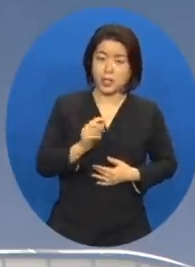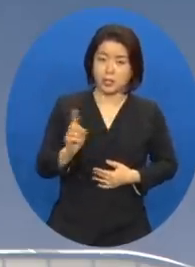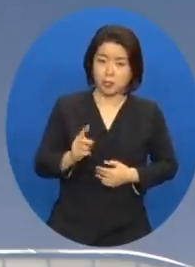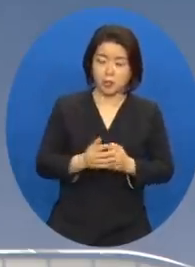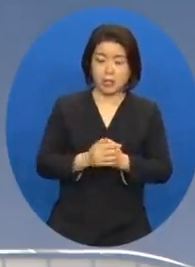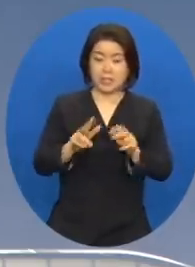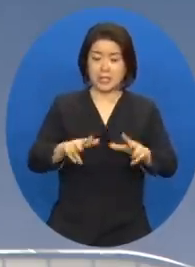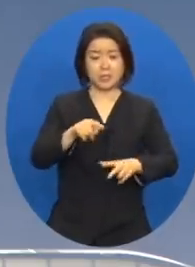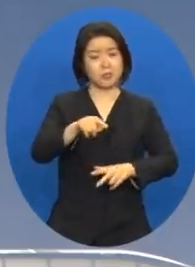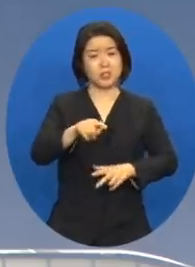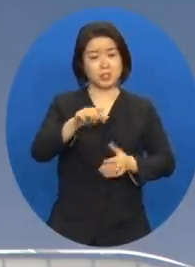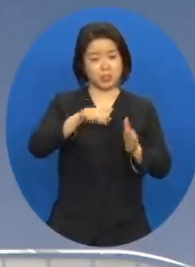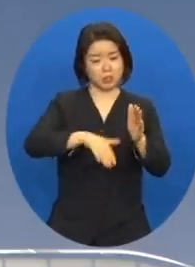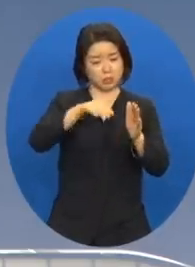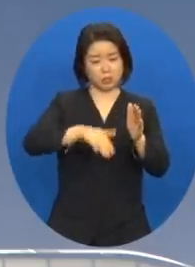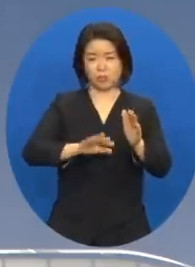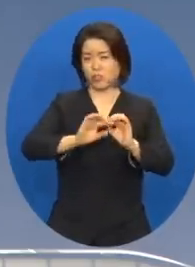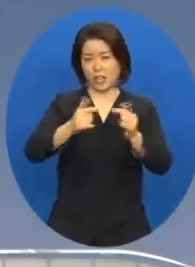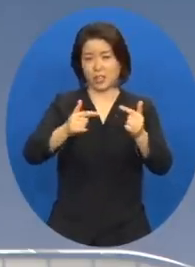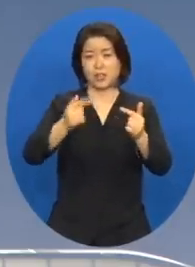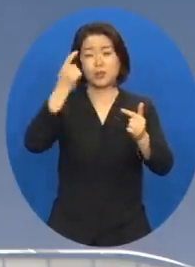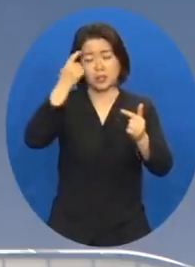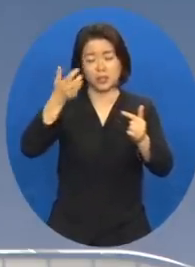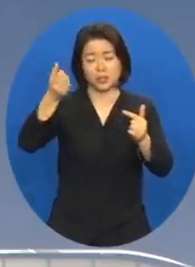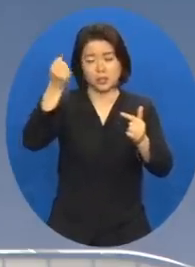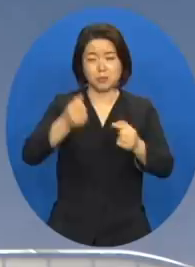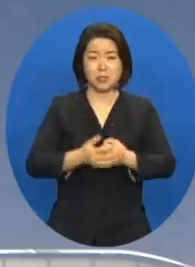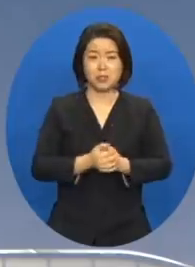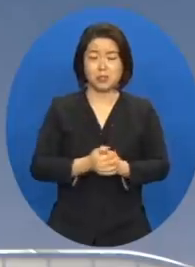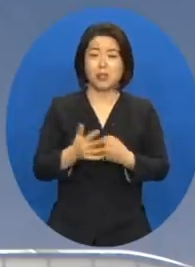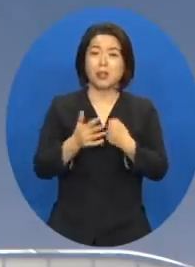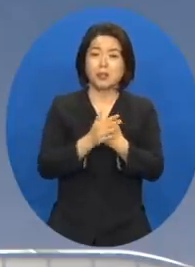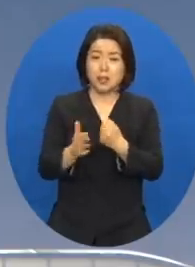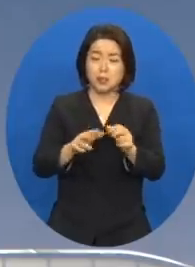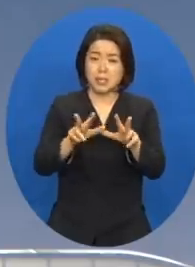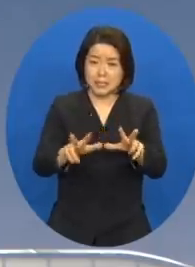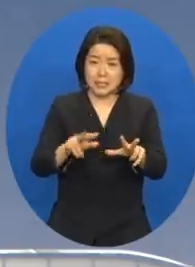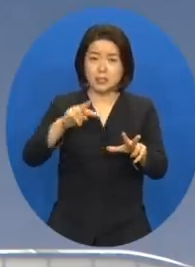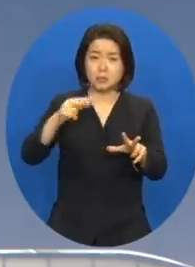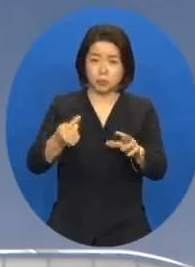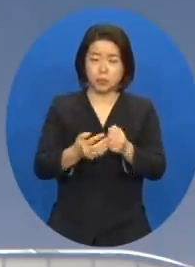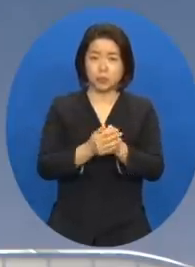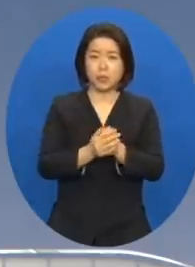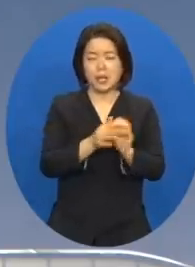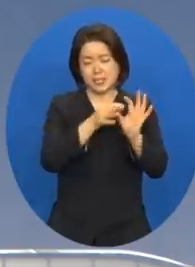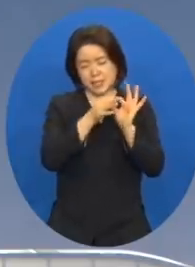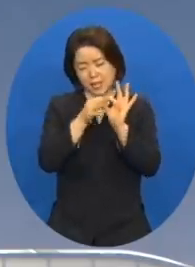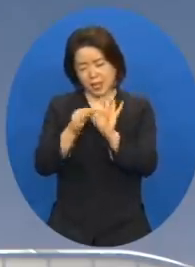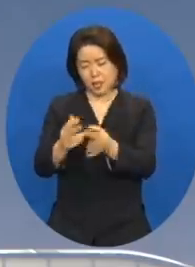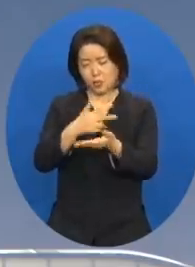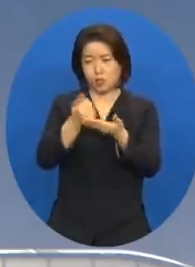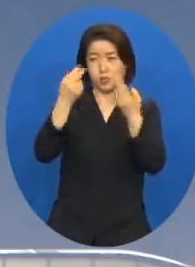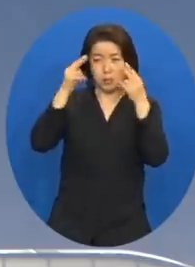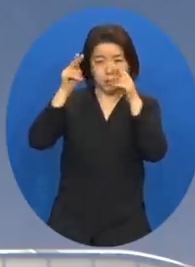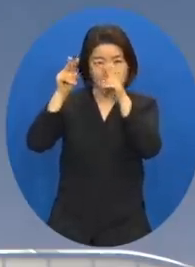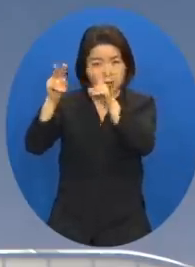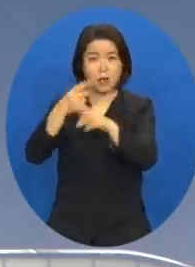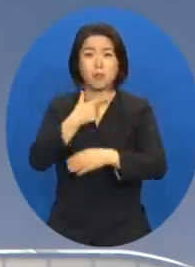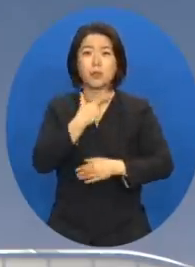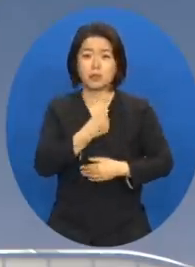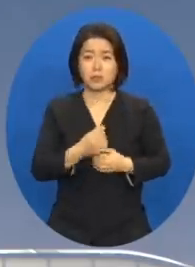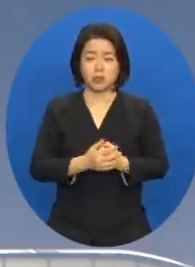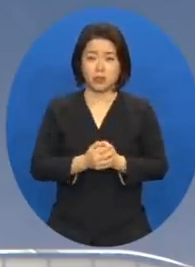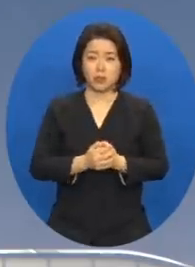지금 이 정도 수준이 아니라고 생각하기 때문에, 그래서 지금도 저는 계속 주님을 바라보려고 하는 거예요.